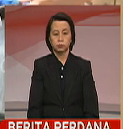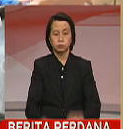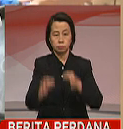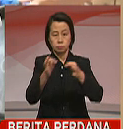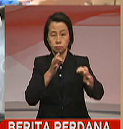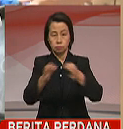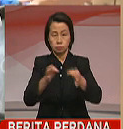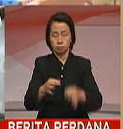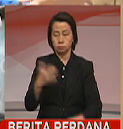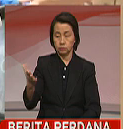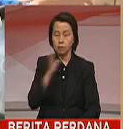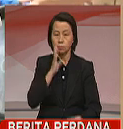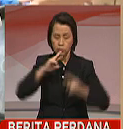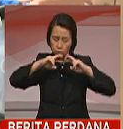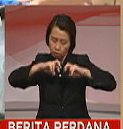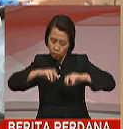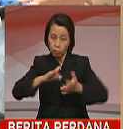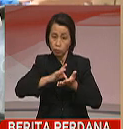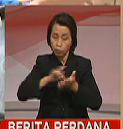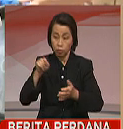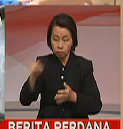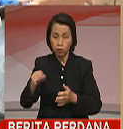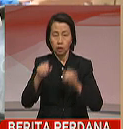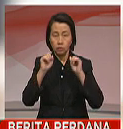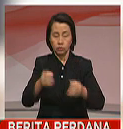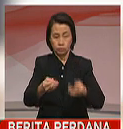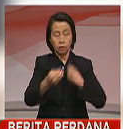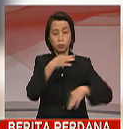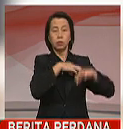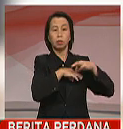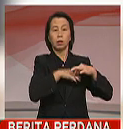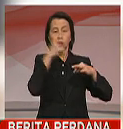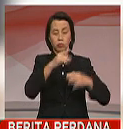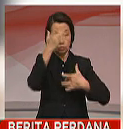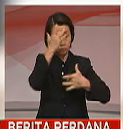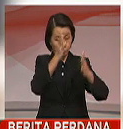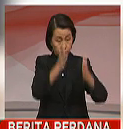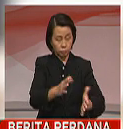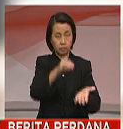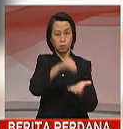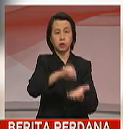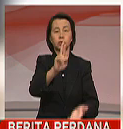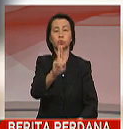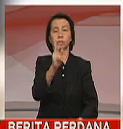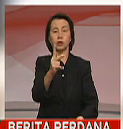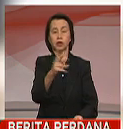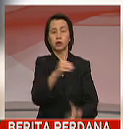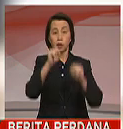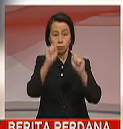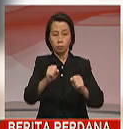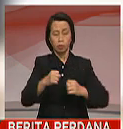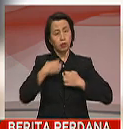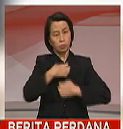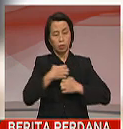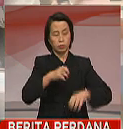Mengulas lanjut, beliau berkata hasil kajian perubatannya bukan sahaja memberi manfaat kepada pesakit di UK, malah boleh